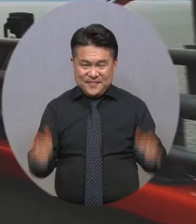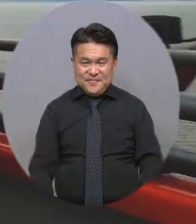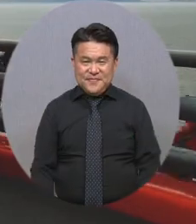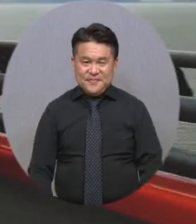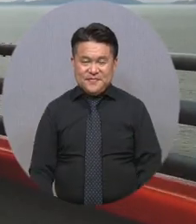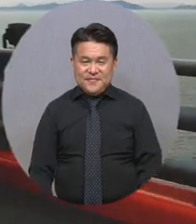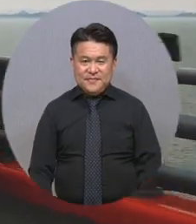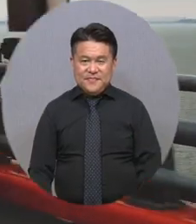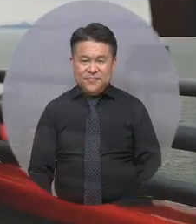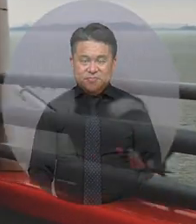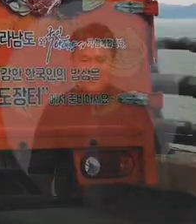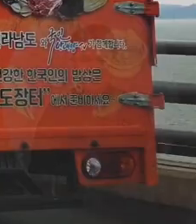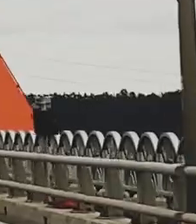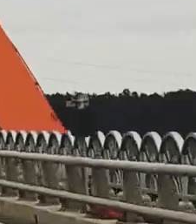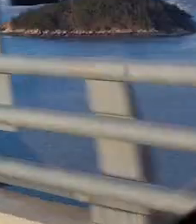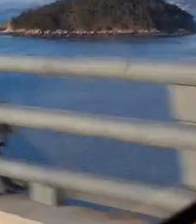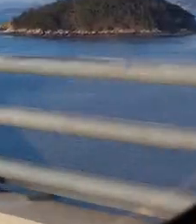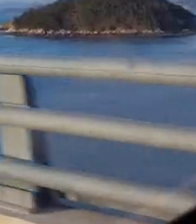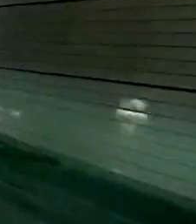스타트!